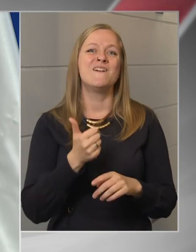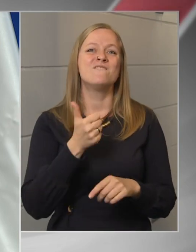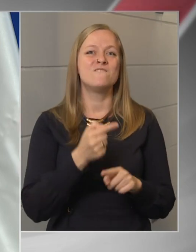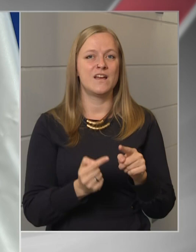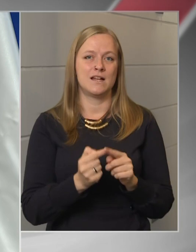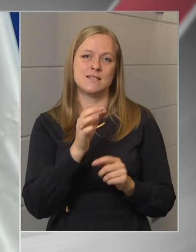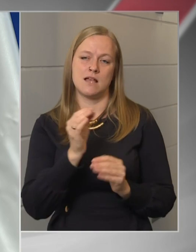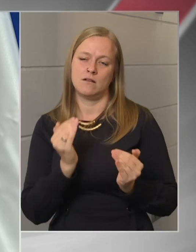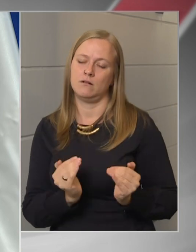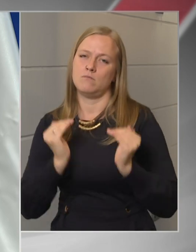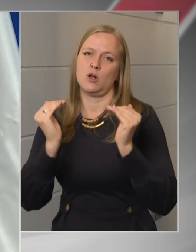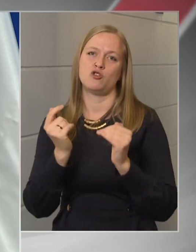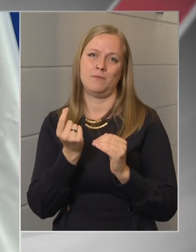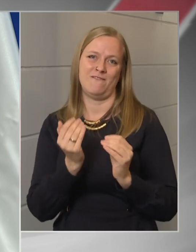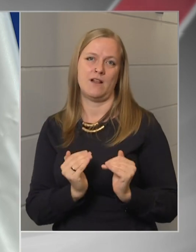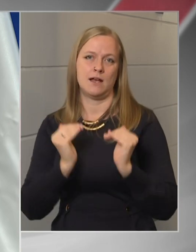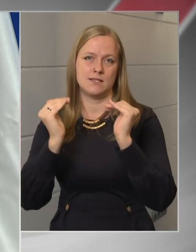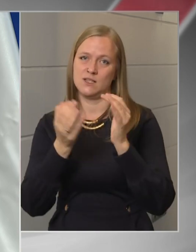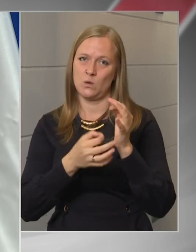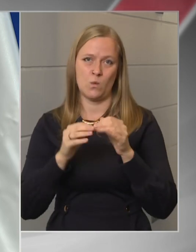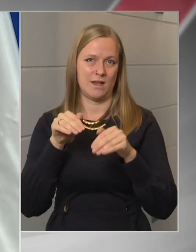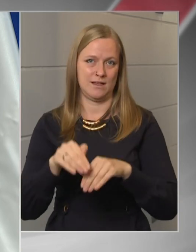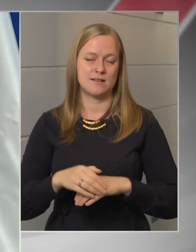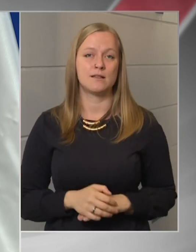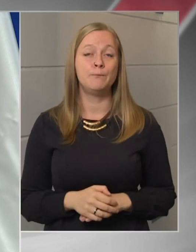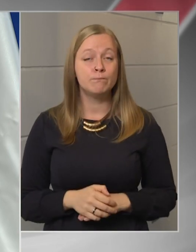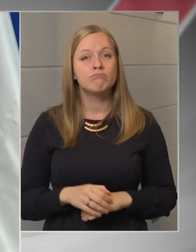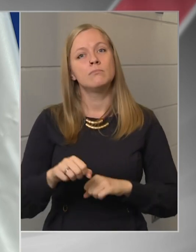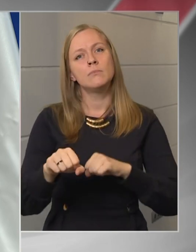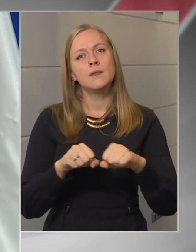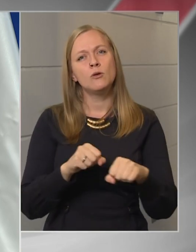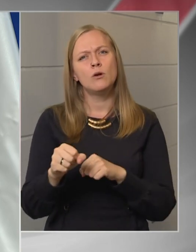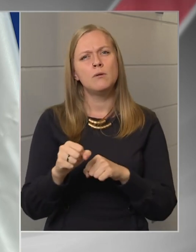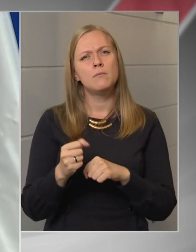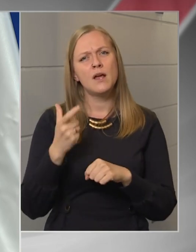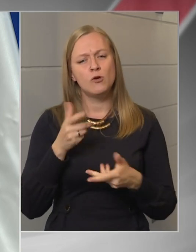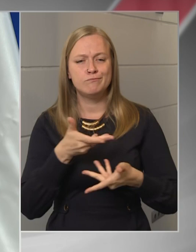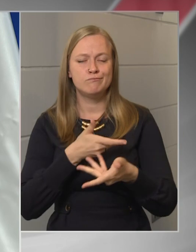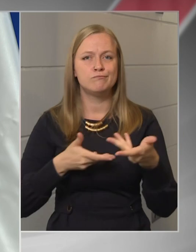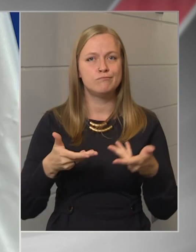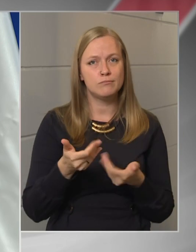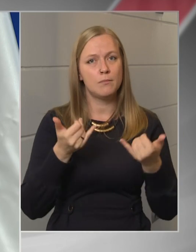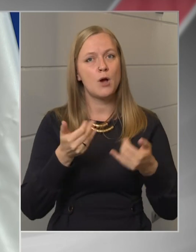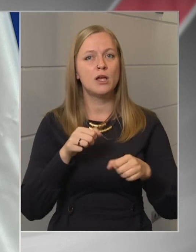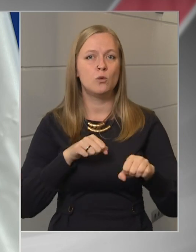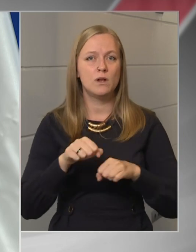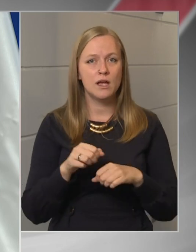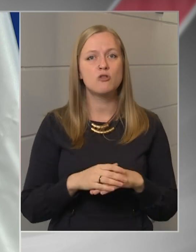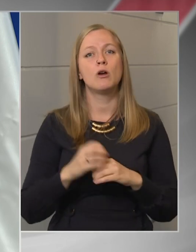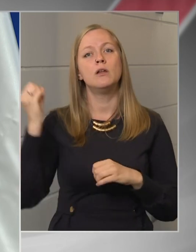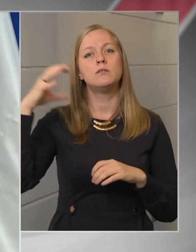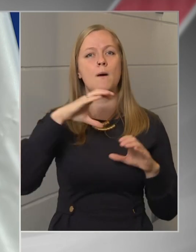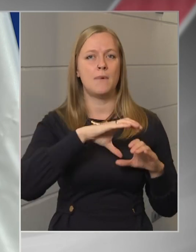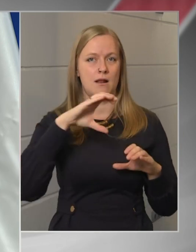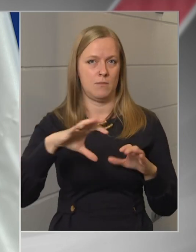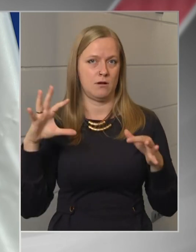az inflációt. A kormány foglalkozott a mai ülésén a napelemekkel is. Itt